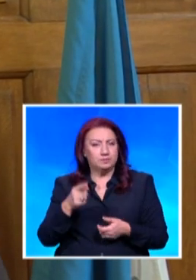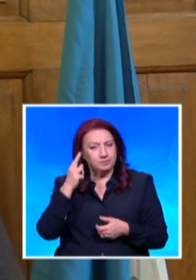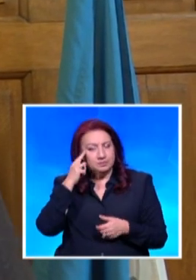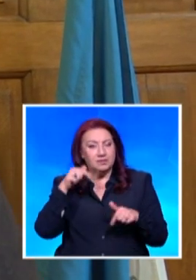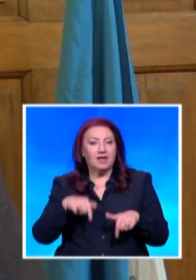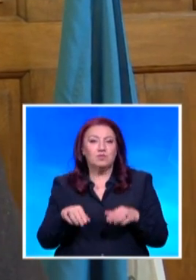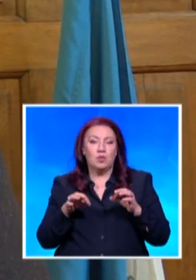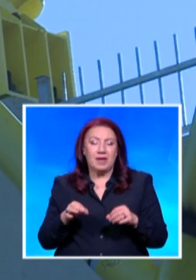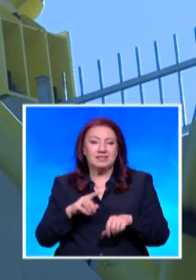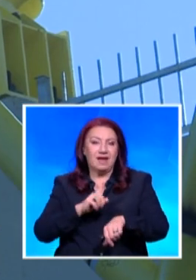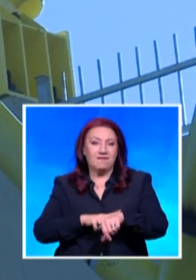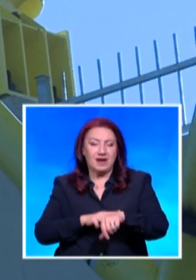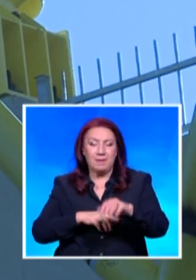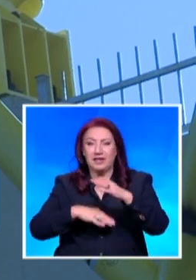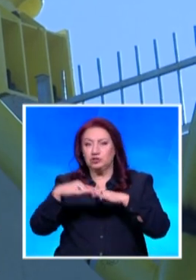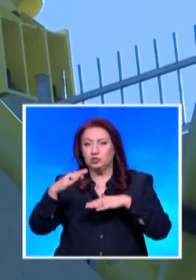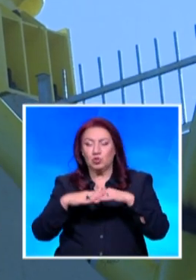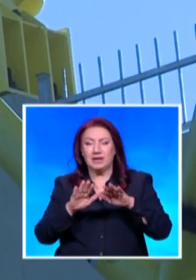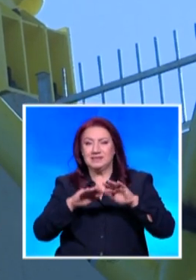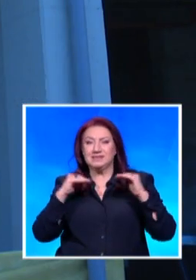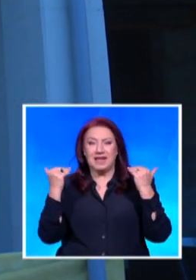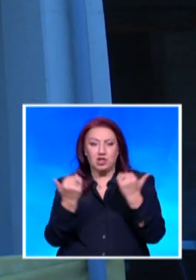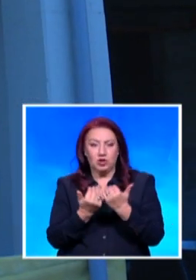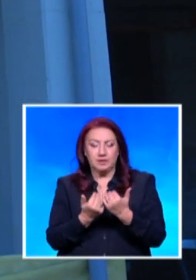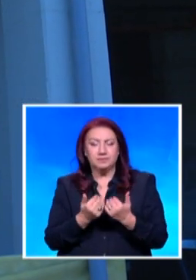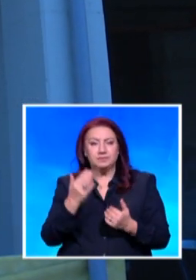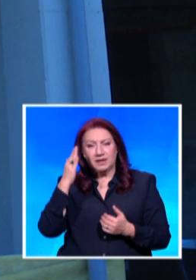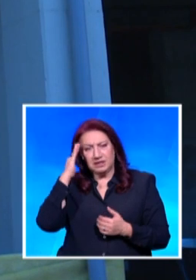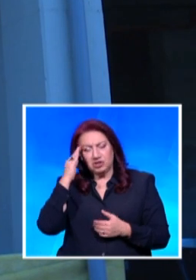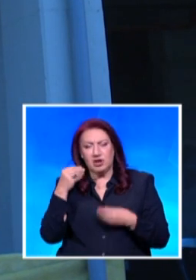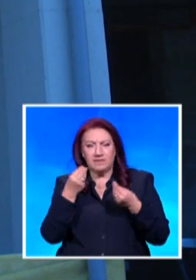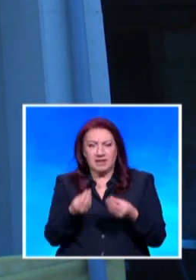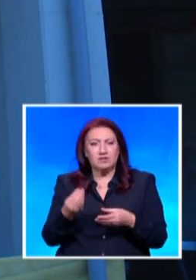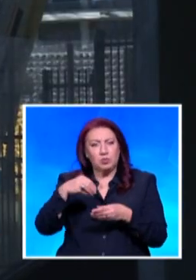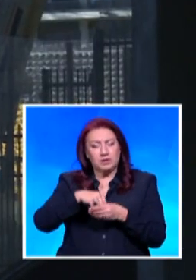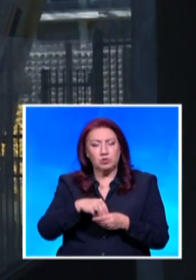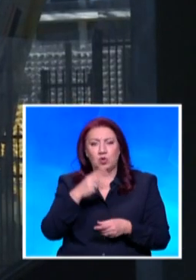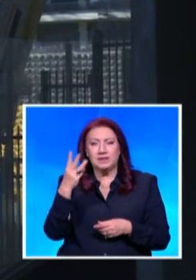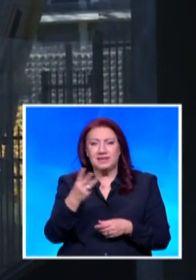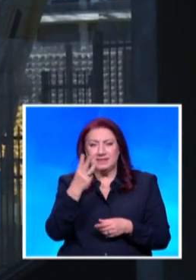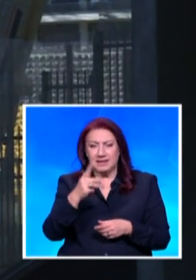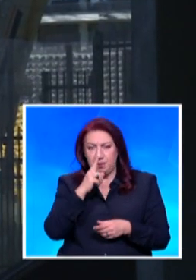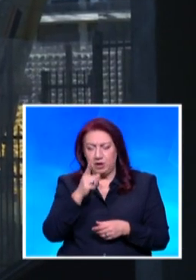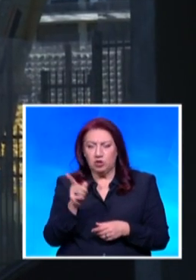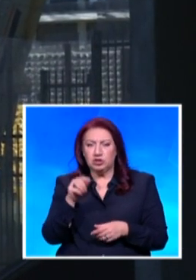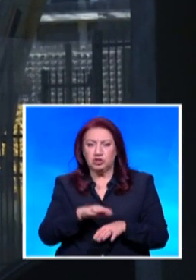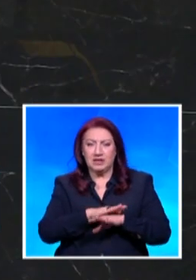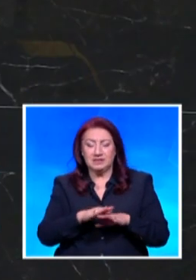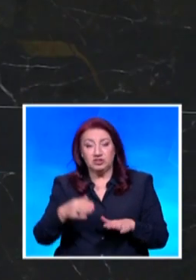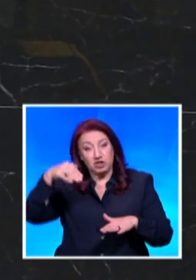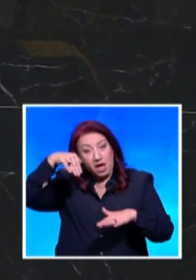строят стадиони. С отпуснатите от държавата допълнителни 33 милиона лева трябва да бъде завършено подземното